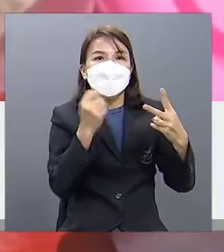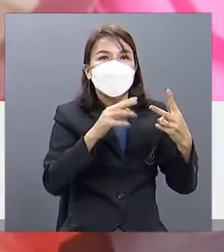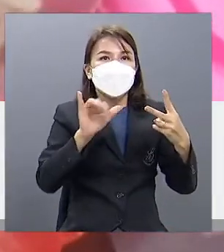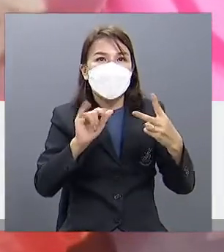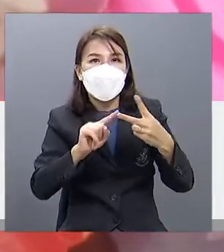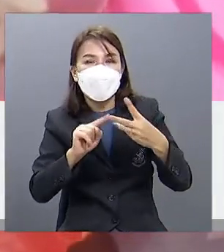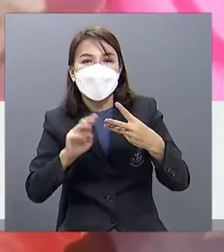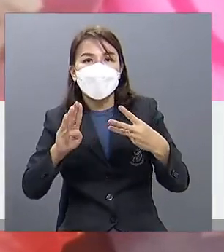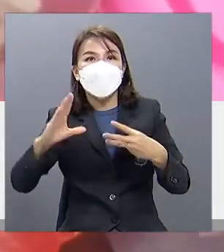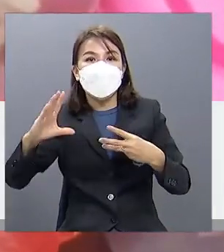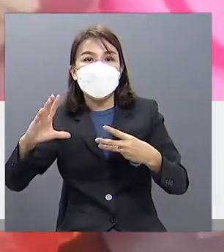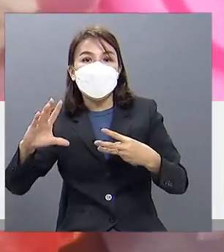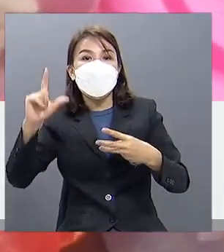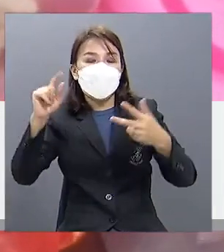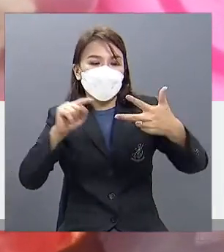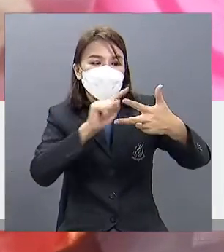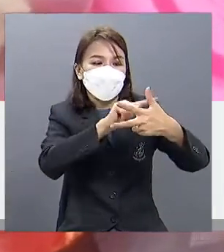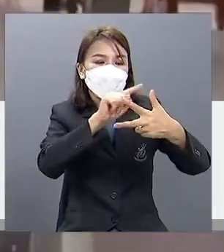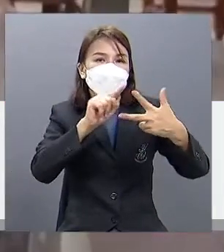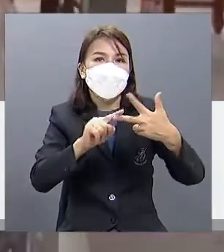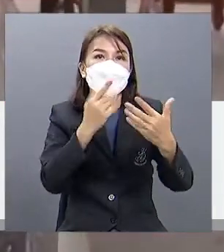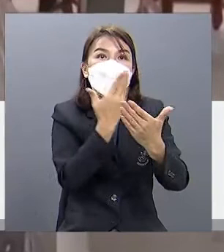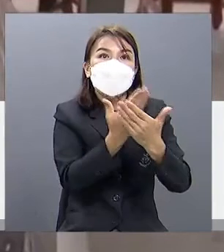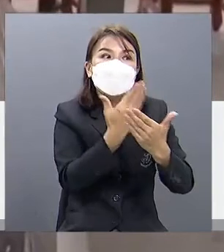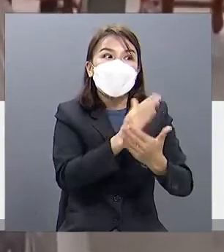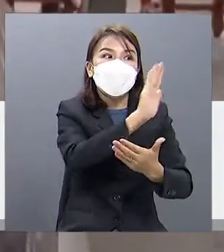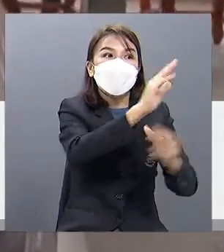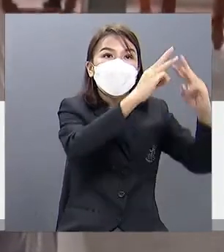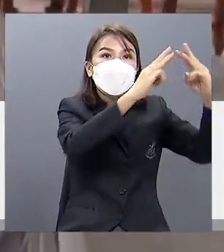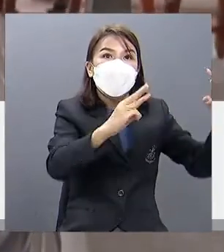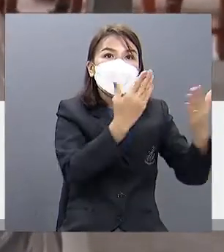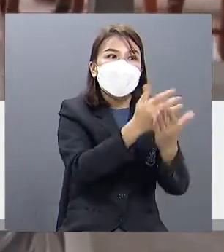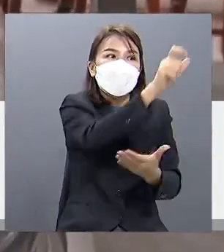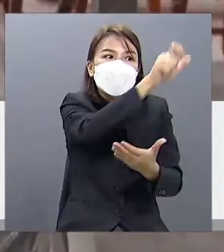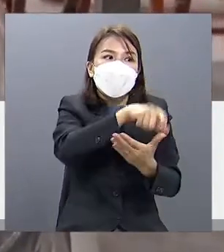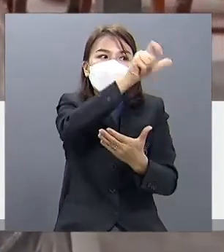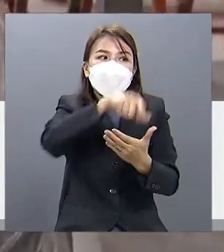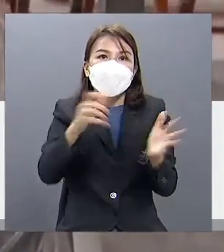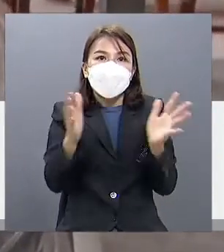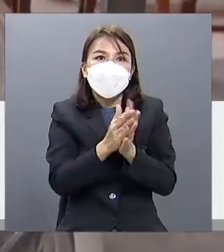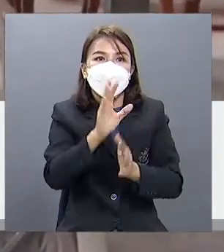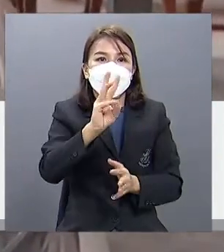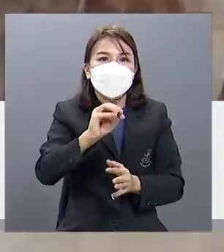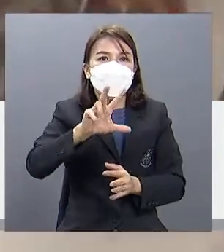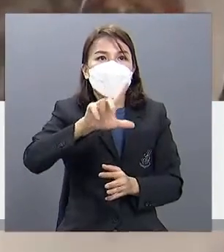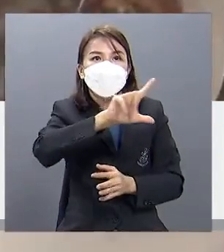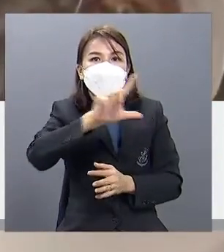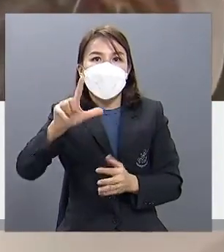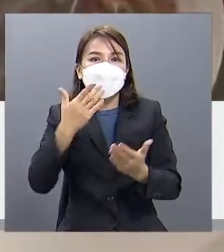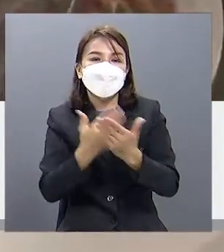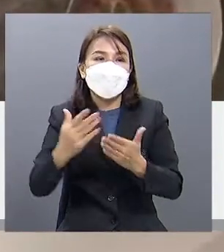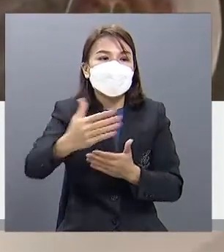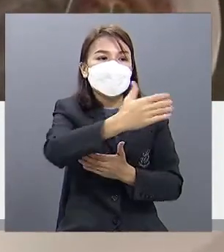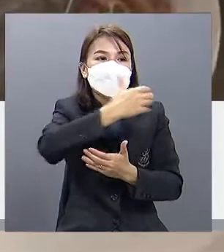จิตนำเงินของวัดเข้าบัญชีในชื่อตัวเองกว่า63ล้านบาทค่ะจึงได้อายัดและนำเงินส่งคืนให้เจ้าอาว